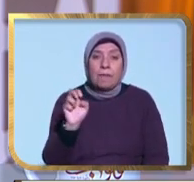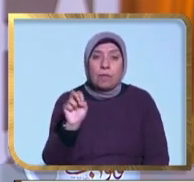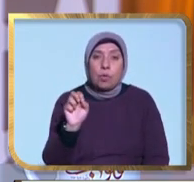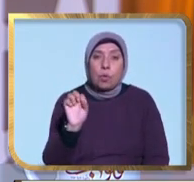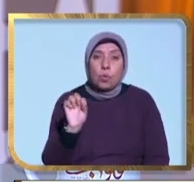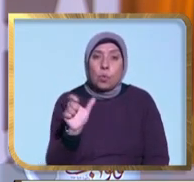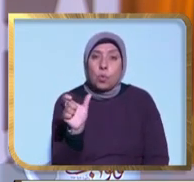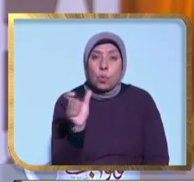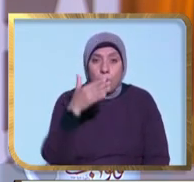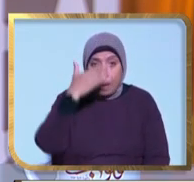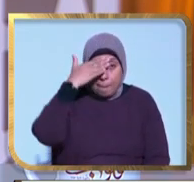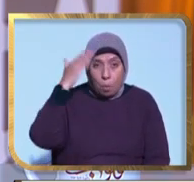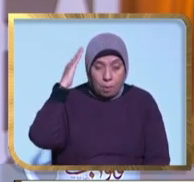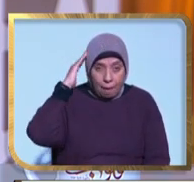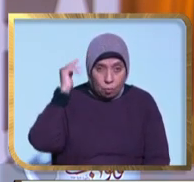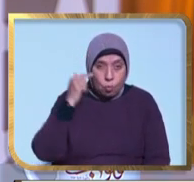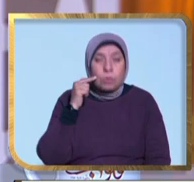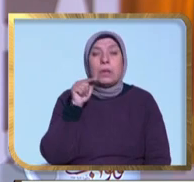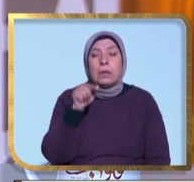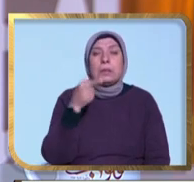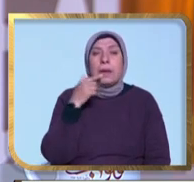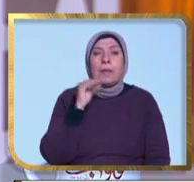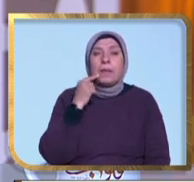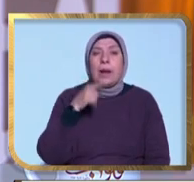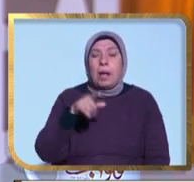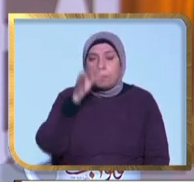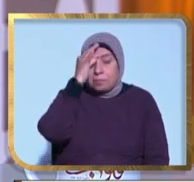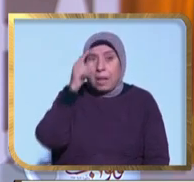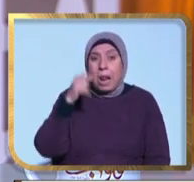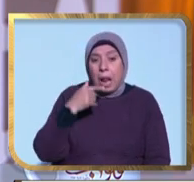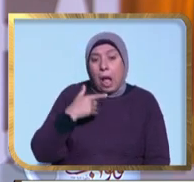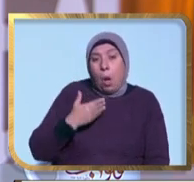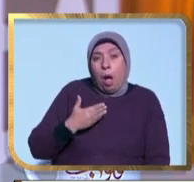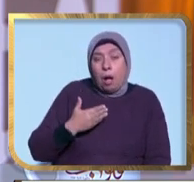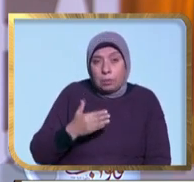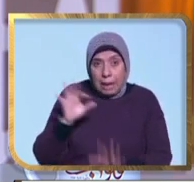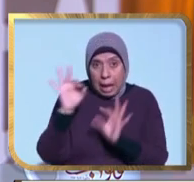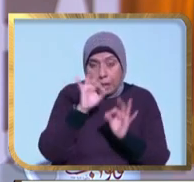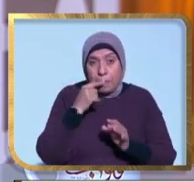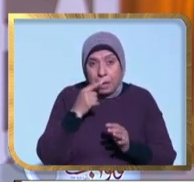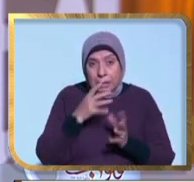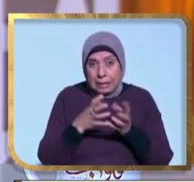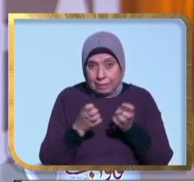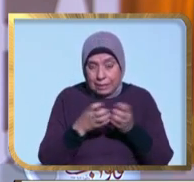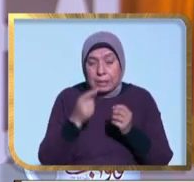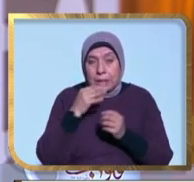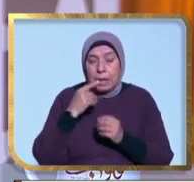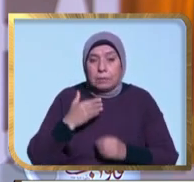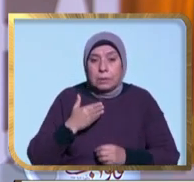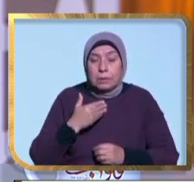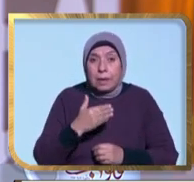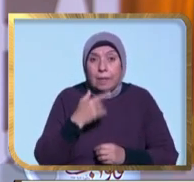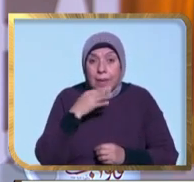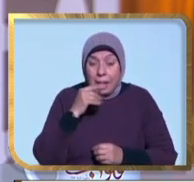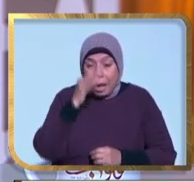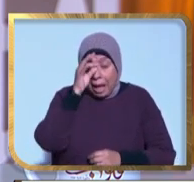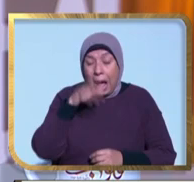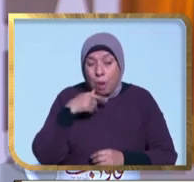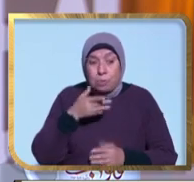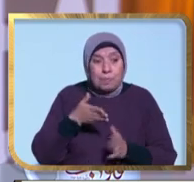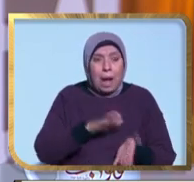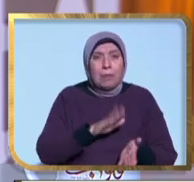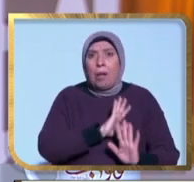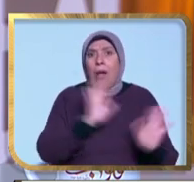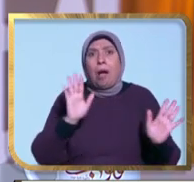قريب فصدقه فبتقول اشمعنى هنا السياق الايه اتى بذكر الصدقه دون باقي التكاليف الشرعيه